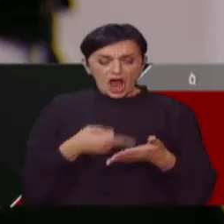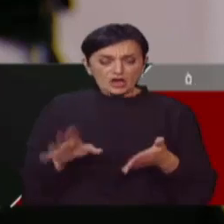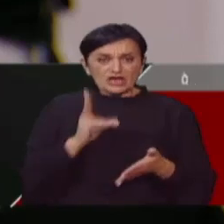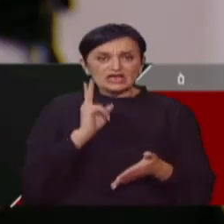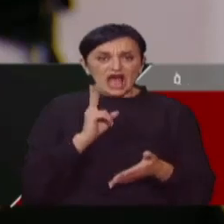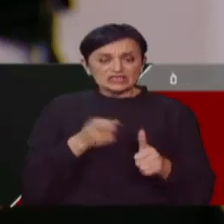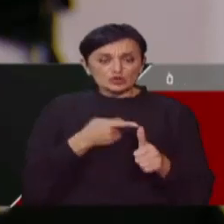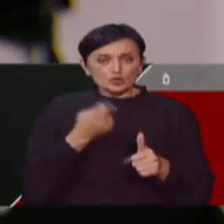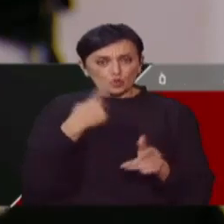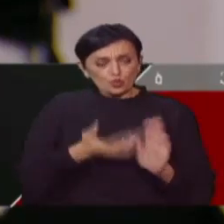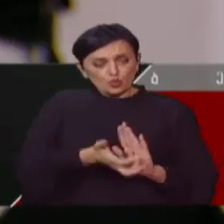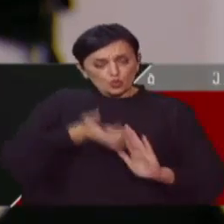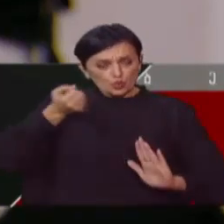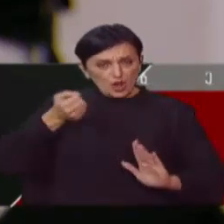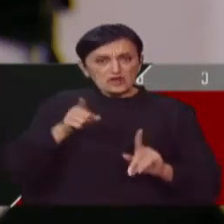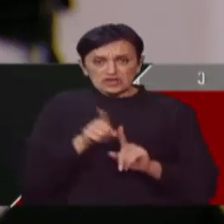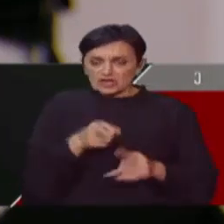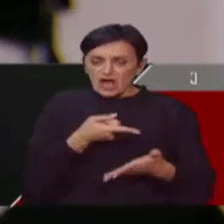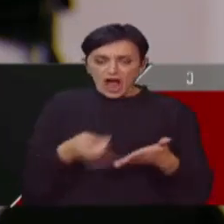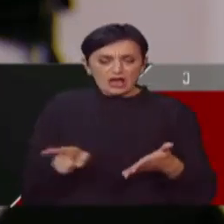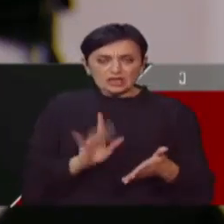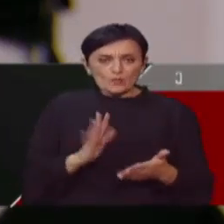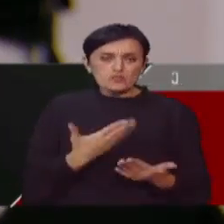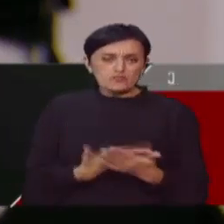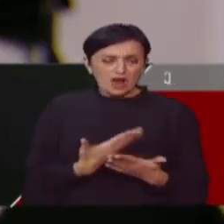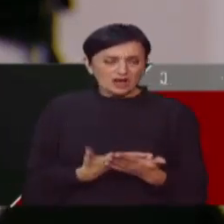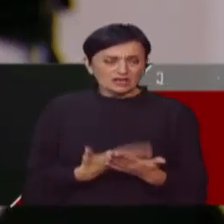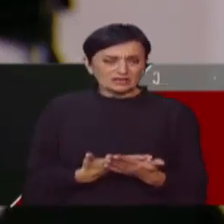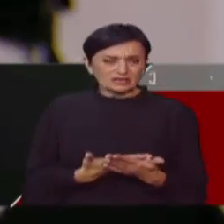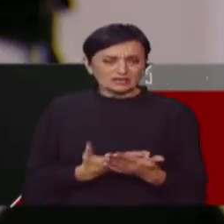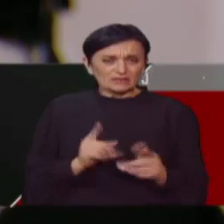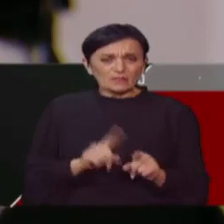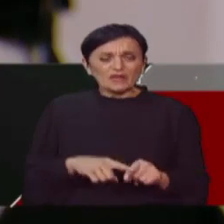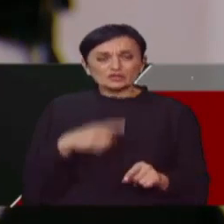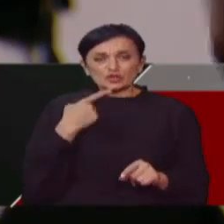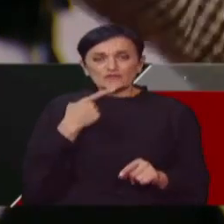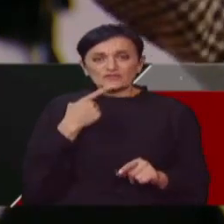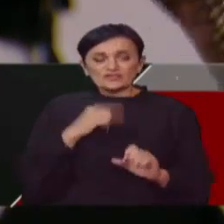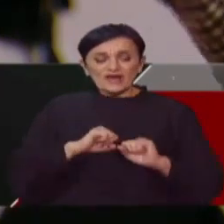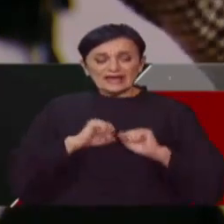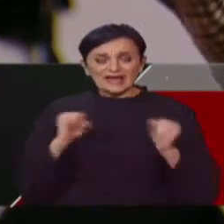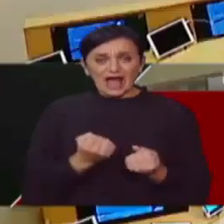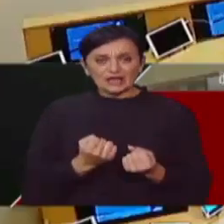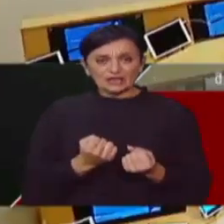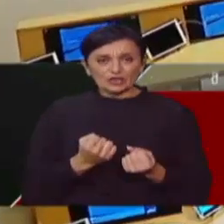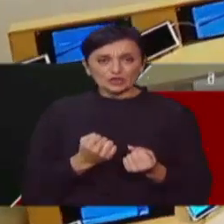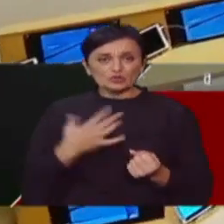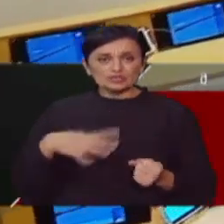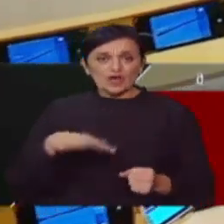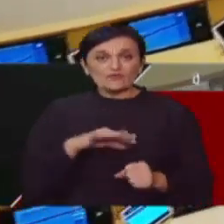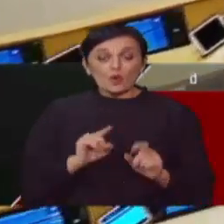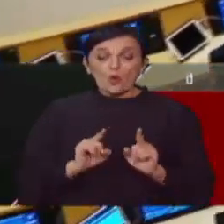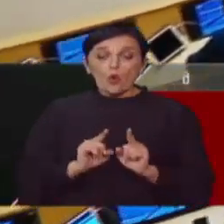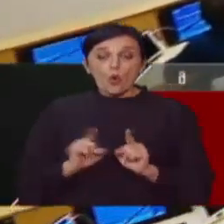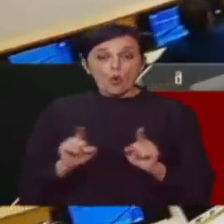სტატუსის უკანწაღება მოხდეს და არც იმას არ გამოვრიცხავ, მაგალითად, რომ ასე ვთქვათ, გაიყინოს საქართველოს